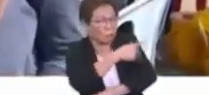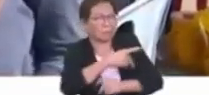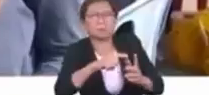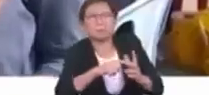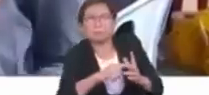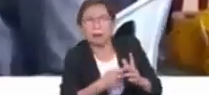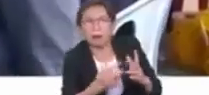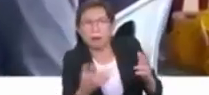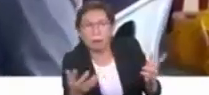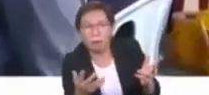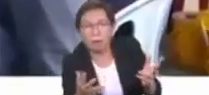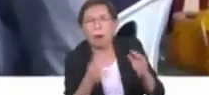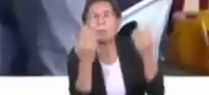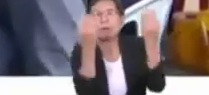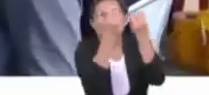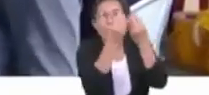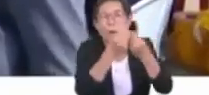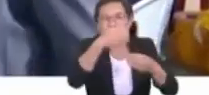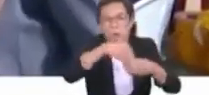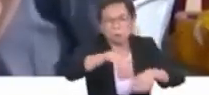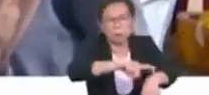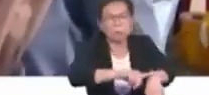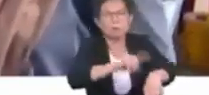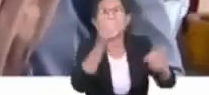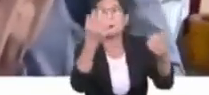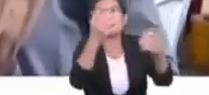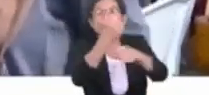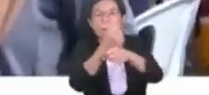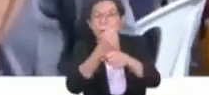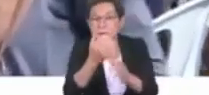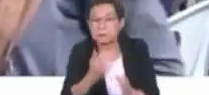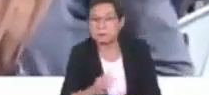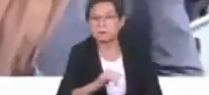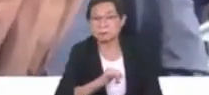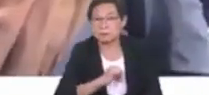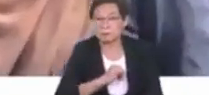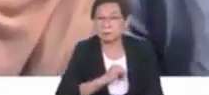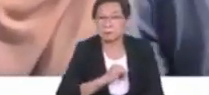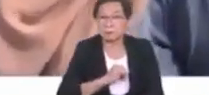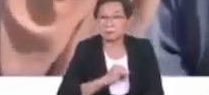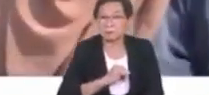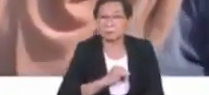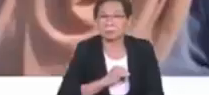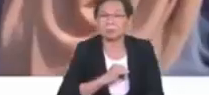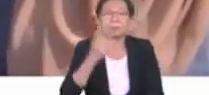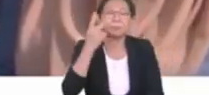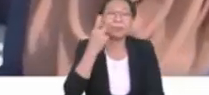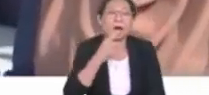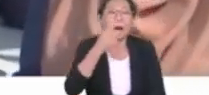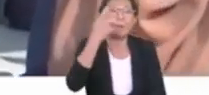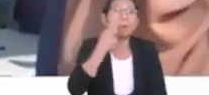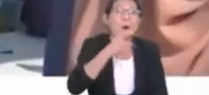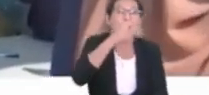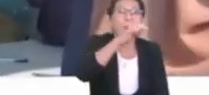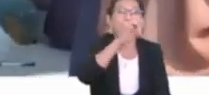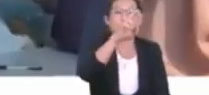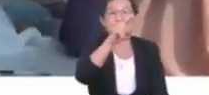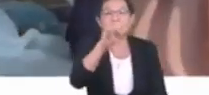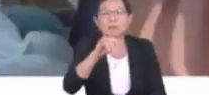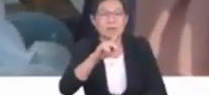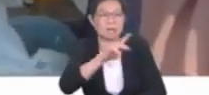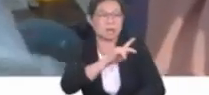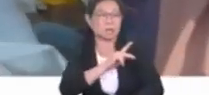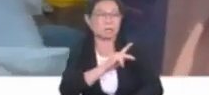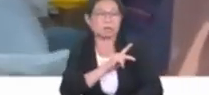beroperasi, berapa ramai sebenarnya dalam satu-satu masa? Okey, saya Puan Nurul Edni binti Maskur. Saya adalah Ketua Jururawat Klinik